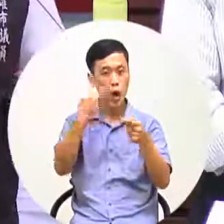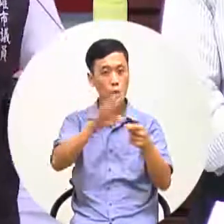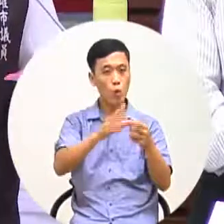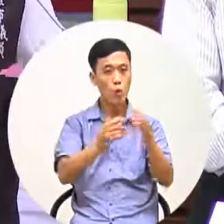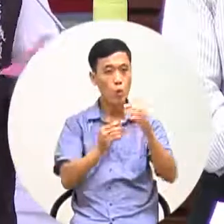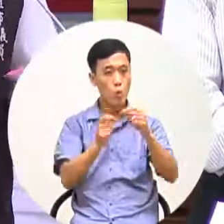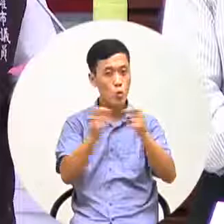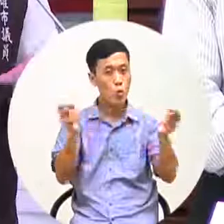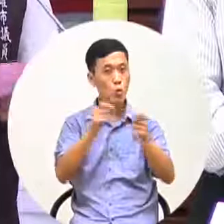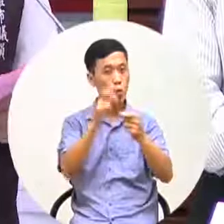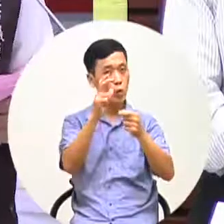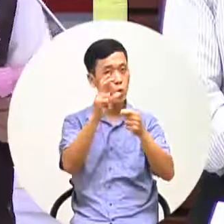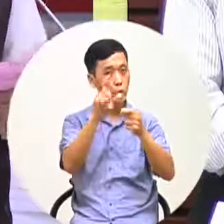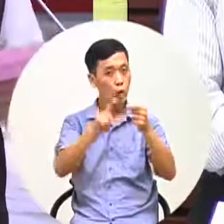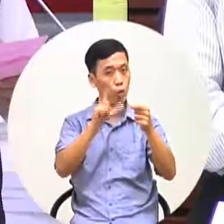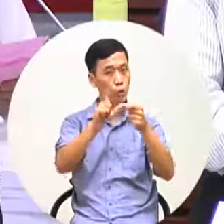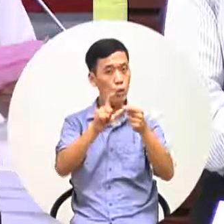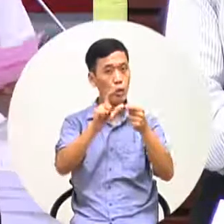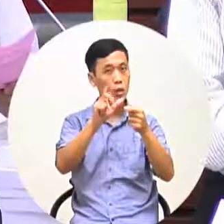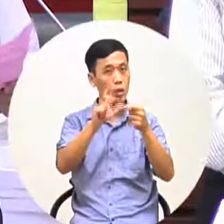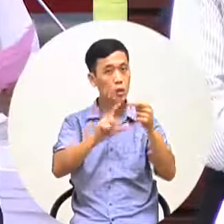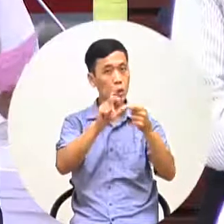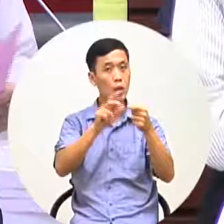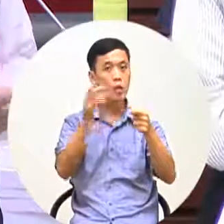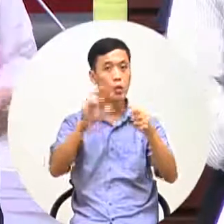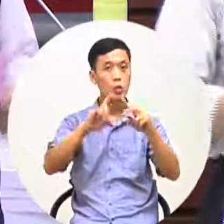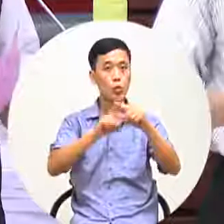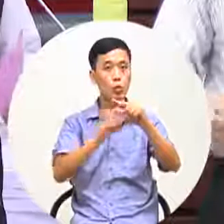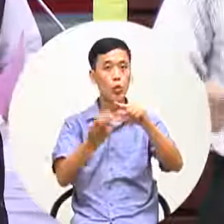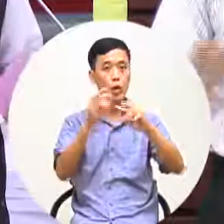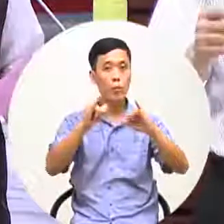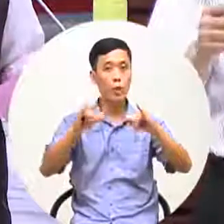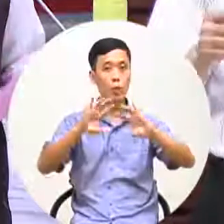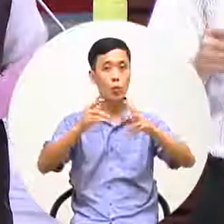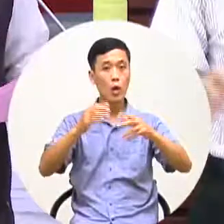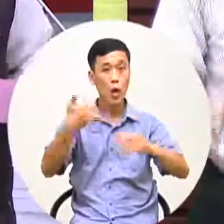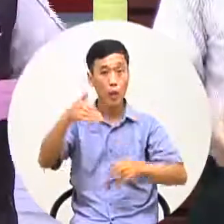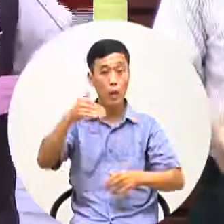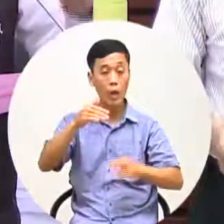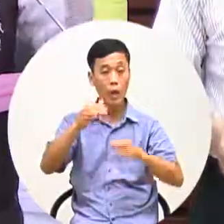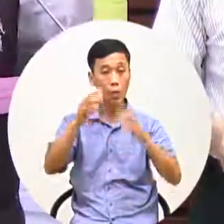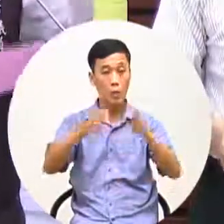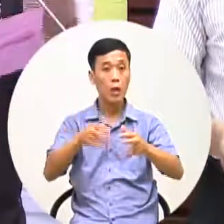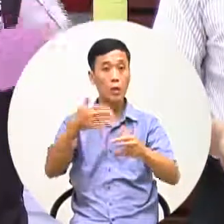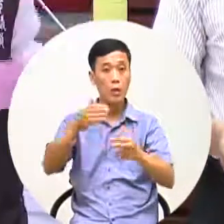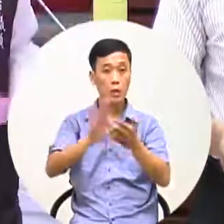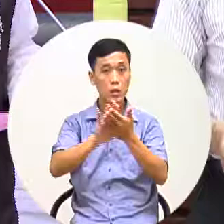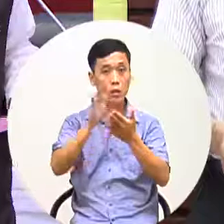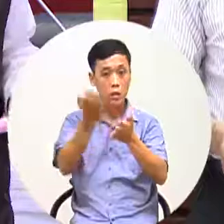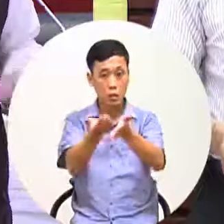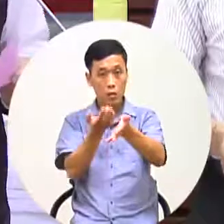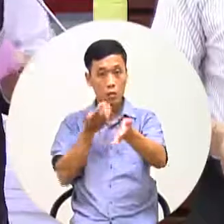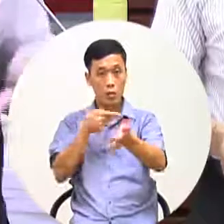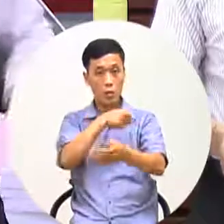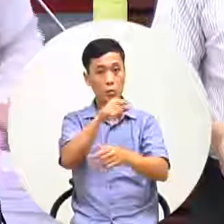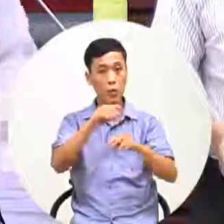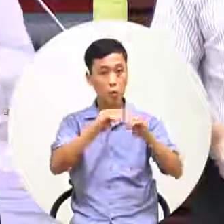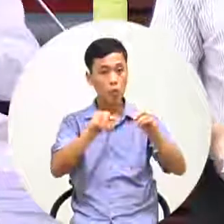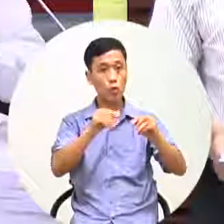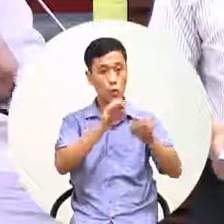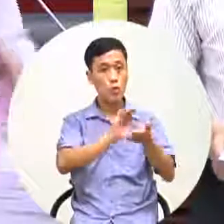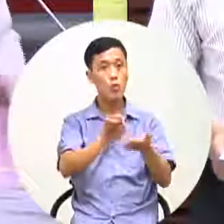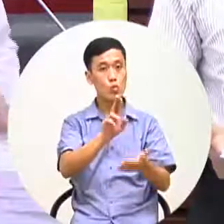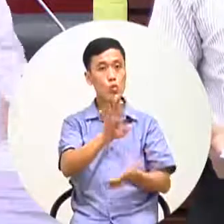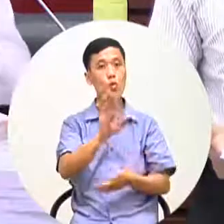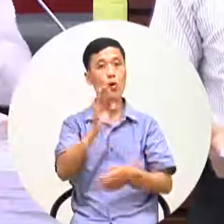还没有诞生之前，他们就已经在使用的土地啊，哈，哦，还有黄局长，我们一直在